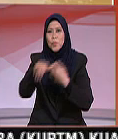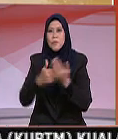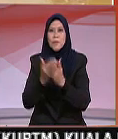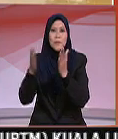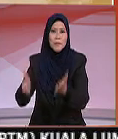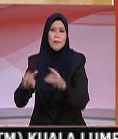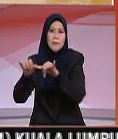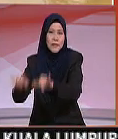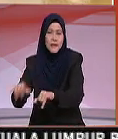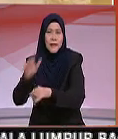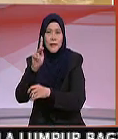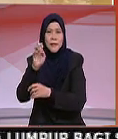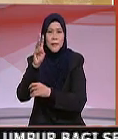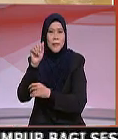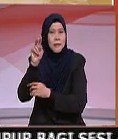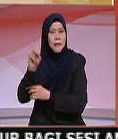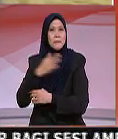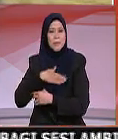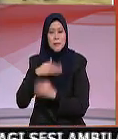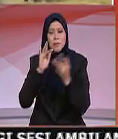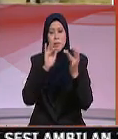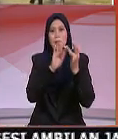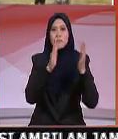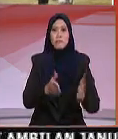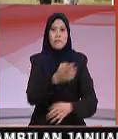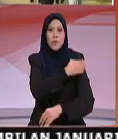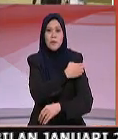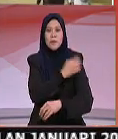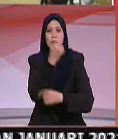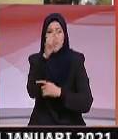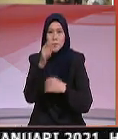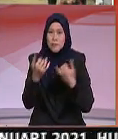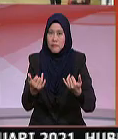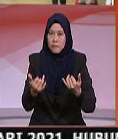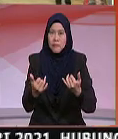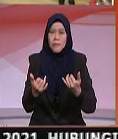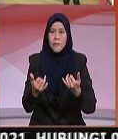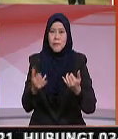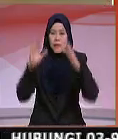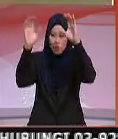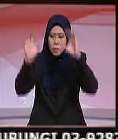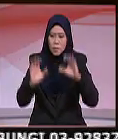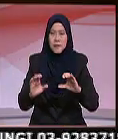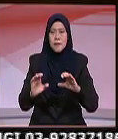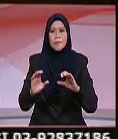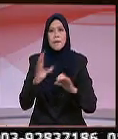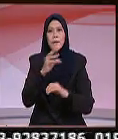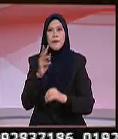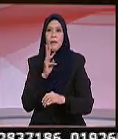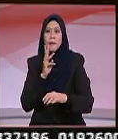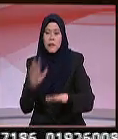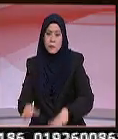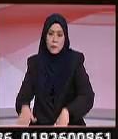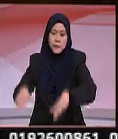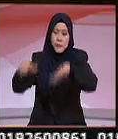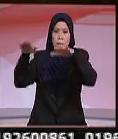Kemaman sentiasa berhubung dengan pihak berkuasa untuk yang terkini perkembangan cuaca dan juga air pasang besar,